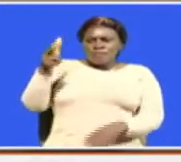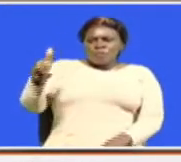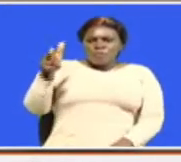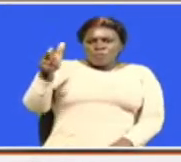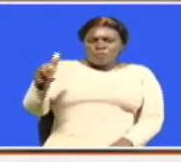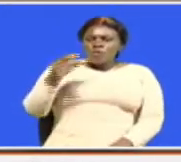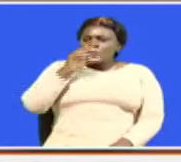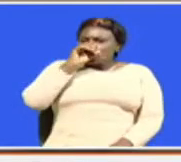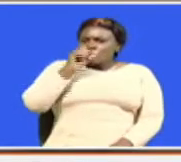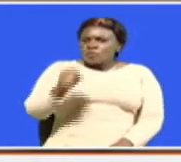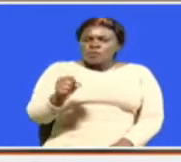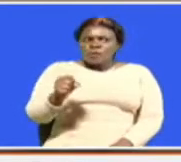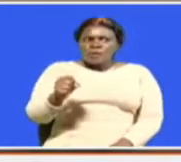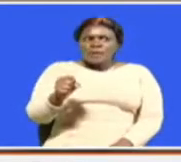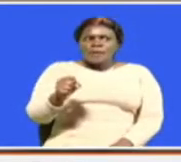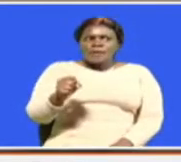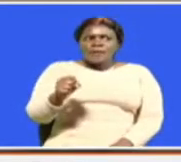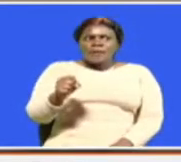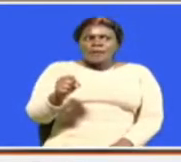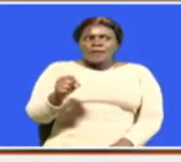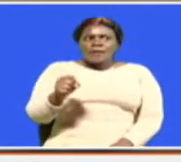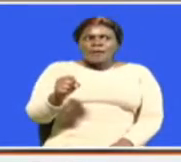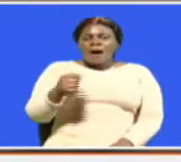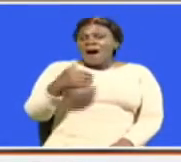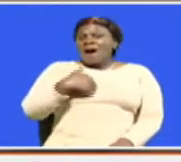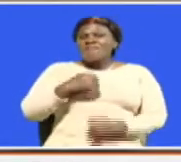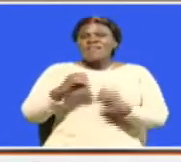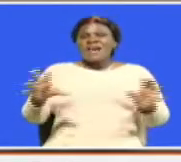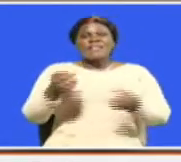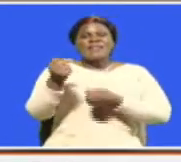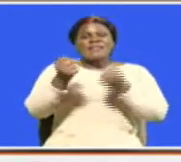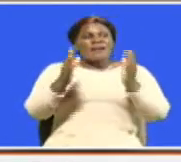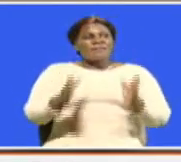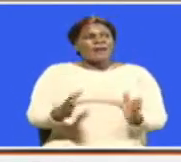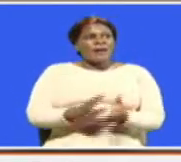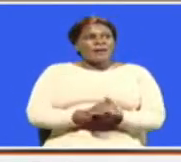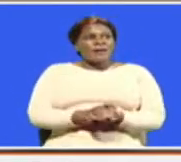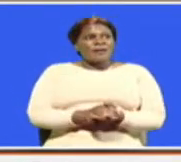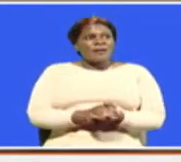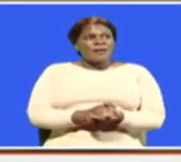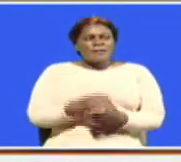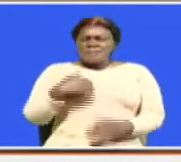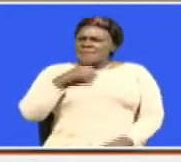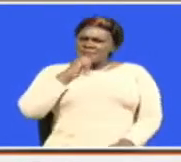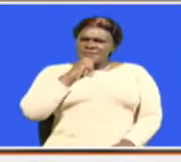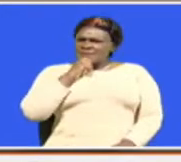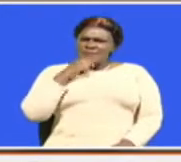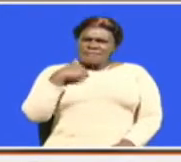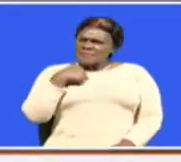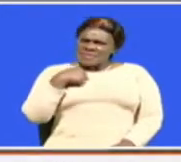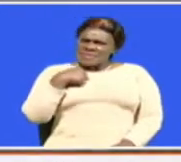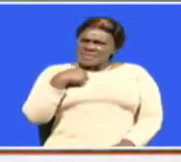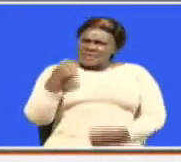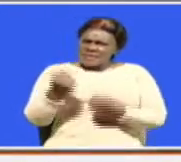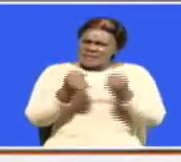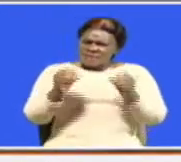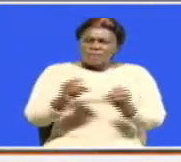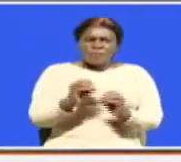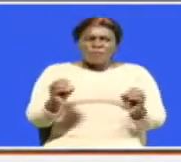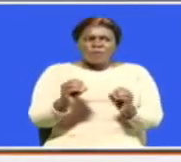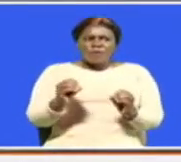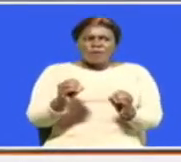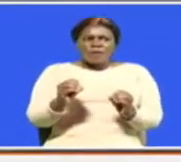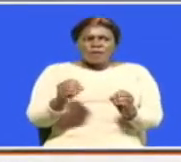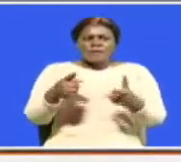hizi umba mwitu. So tukakosa. In fact, hapo nikafikiria nikasema kwani sijaribu hii kitu. Their